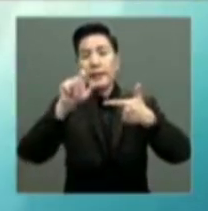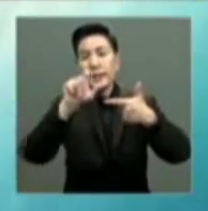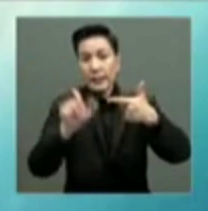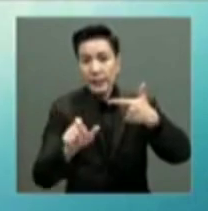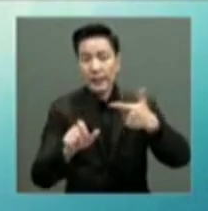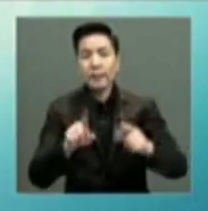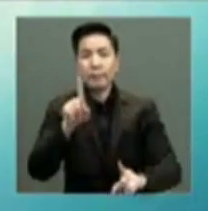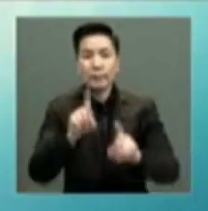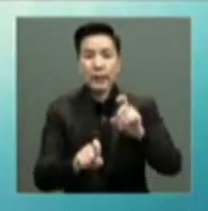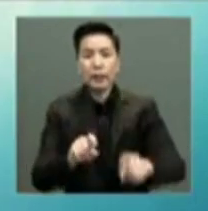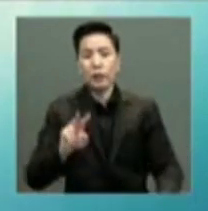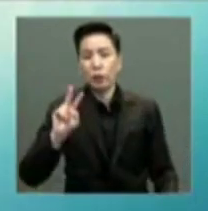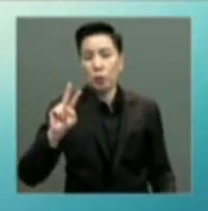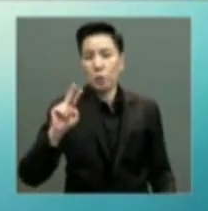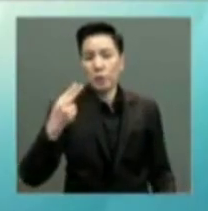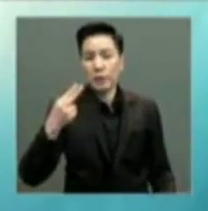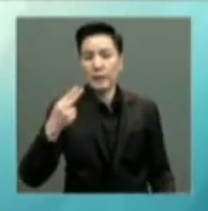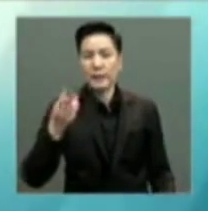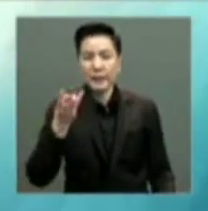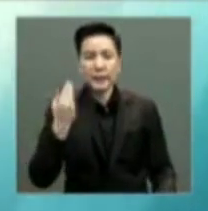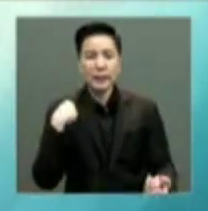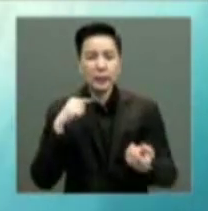เอริกาเพื่อที่จะให้เขาได้มาใช้นะครับในประเทศของเขาก็น่าเห็นใจจริงๆนะครับทางอิตาลีนะครับก็เรามาเสียชีวิตไป20,000